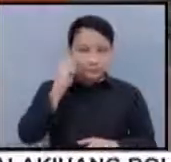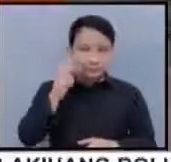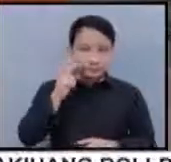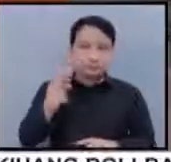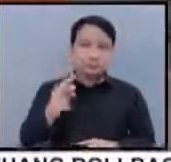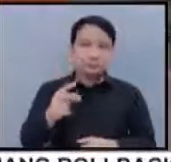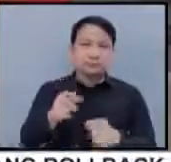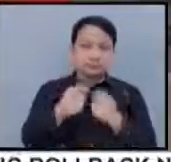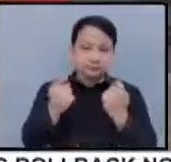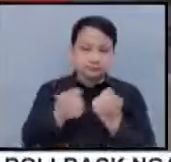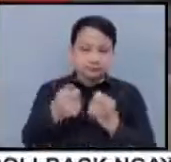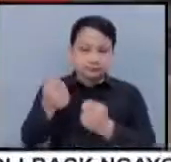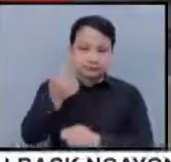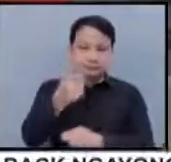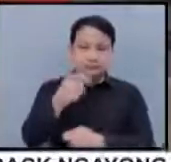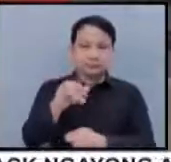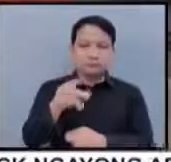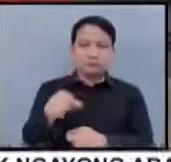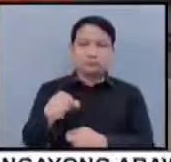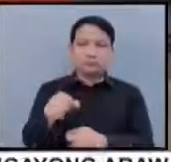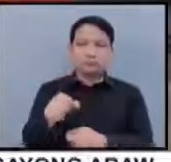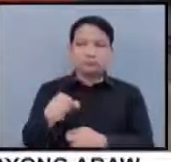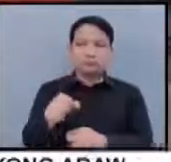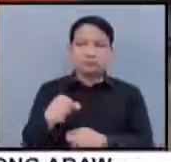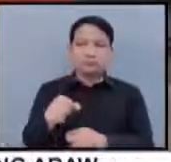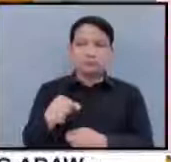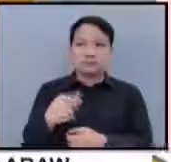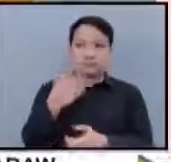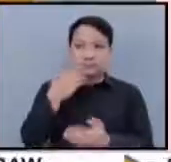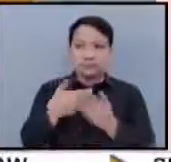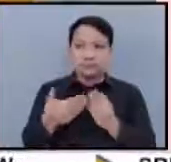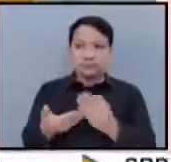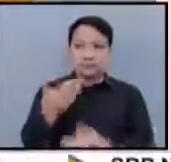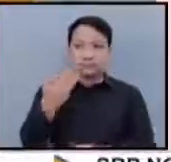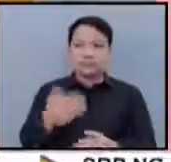captain ng PADS Adaptive Dragon Boat Racing Team. Magandang umaga po!